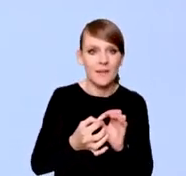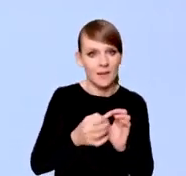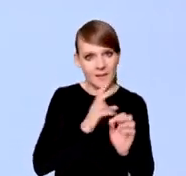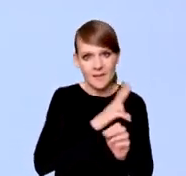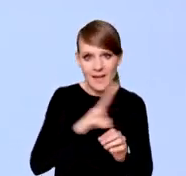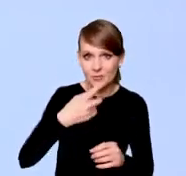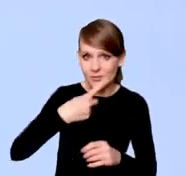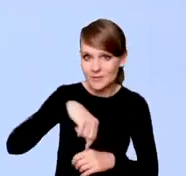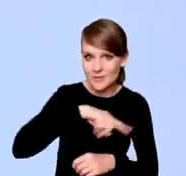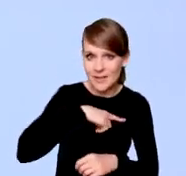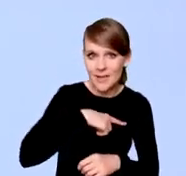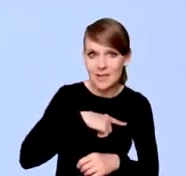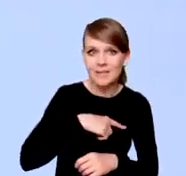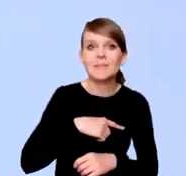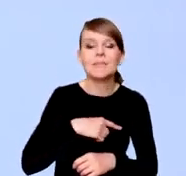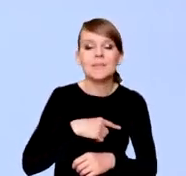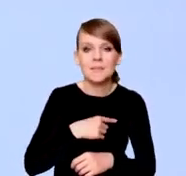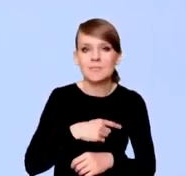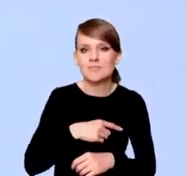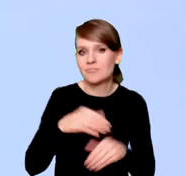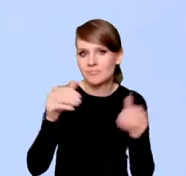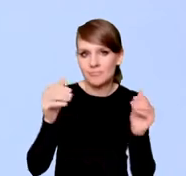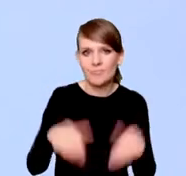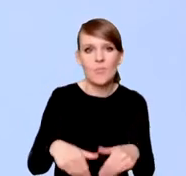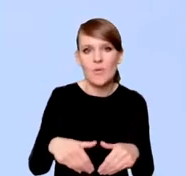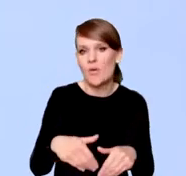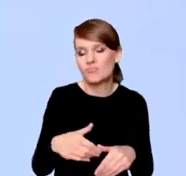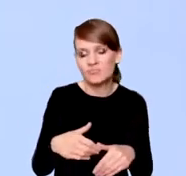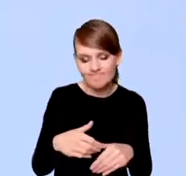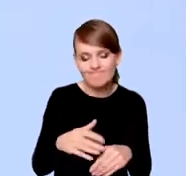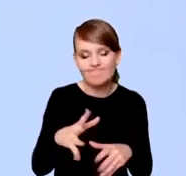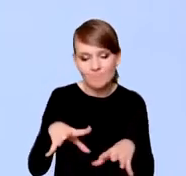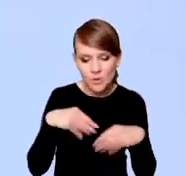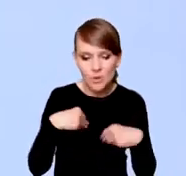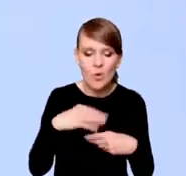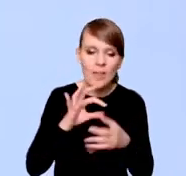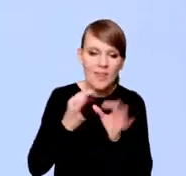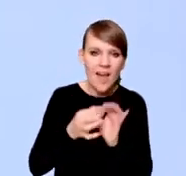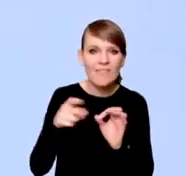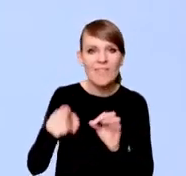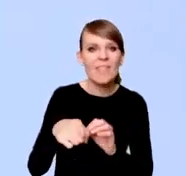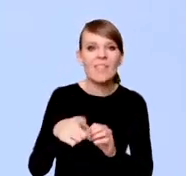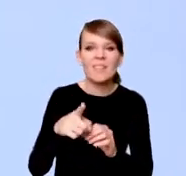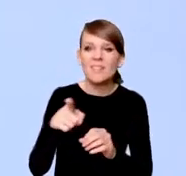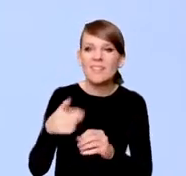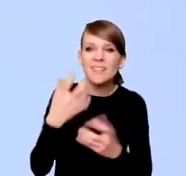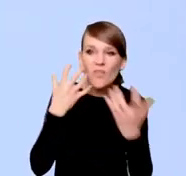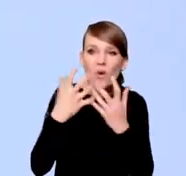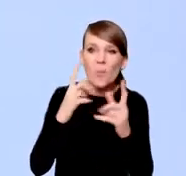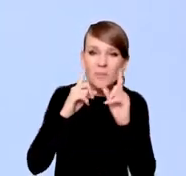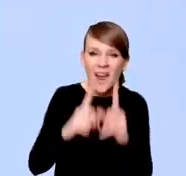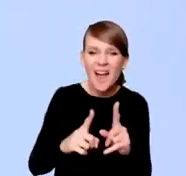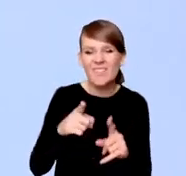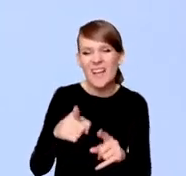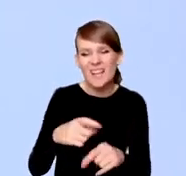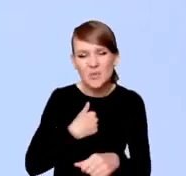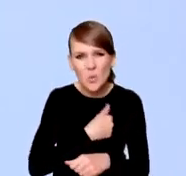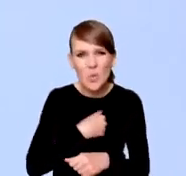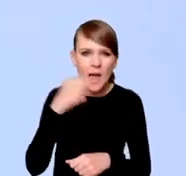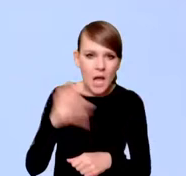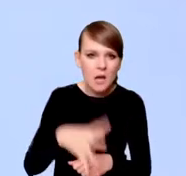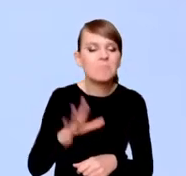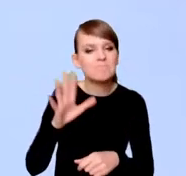przyjmie najgorszą prawdę. To jest po pierwsze budowanie kultury na zaufaniu. Po